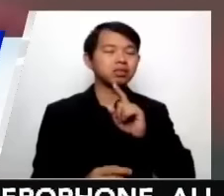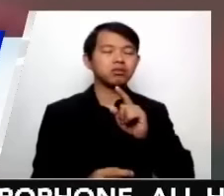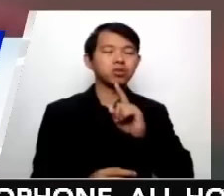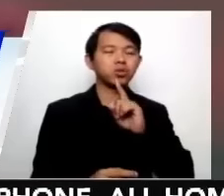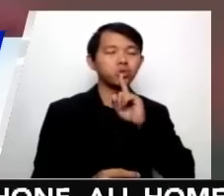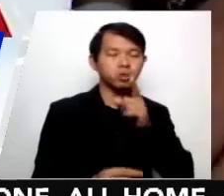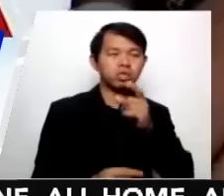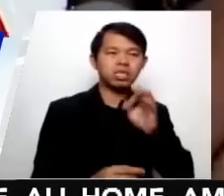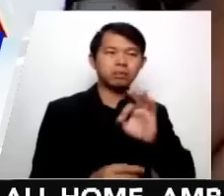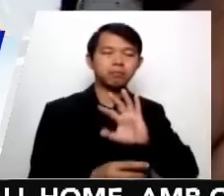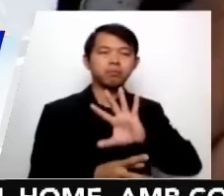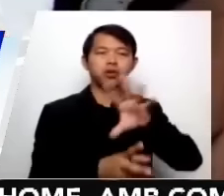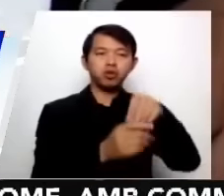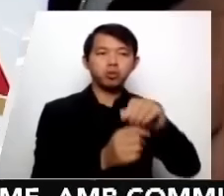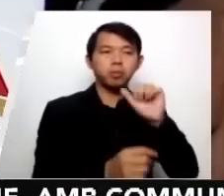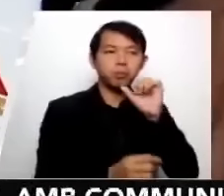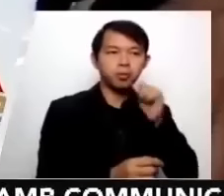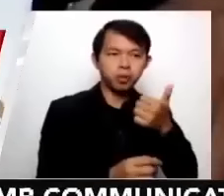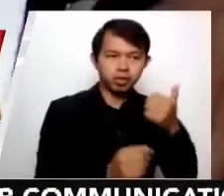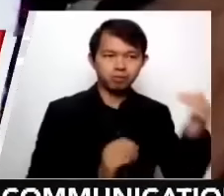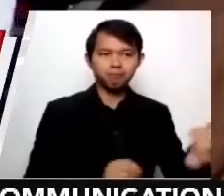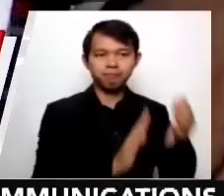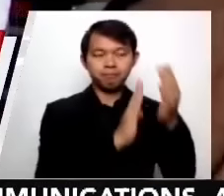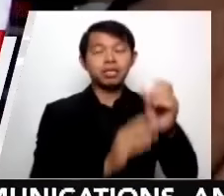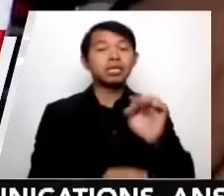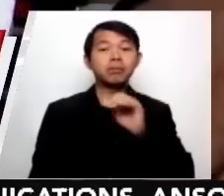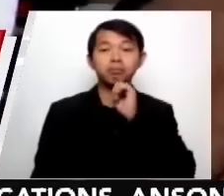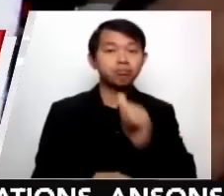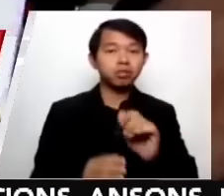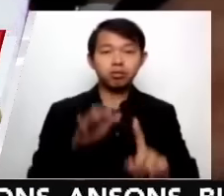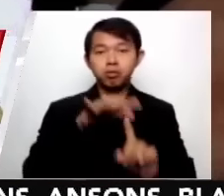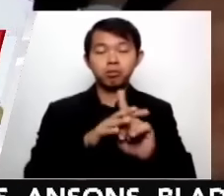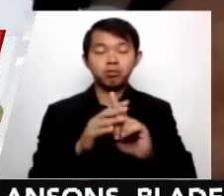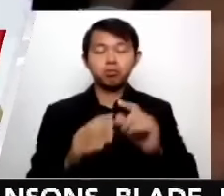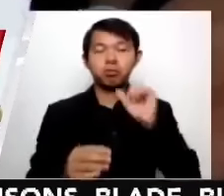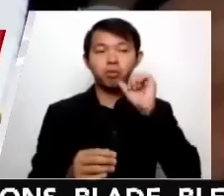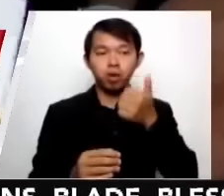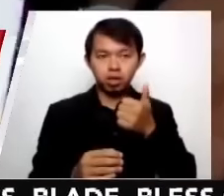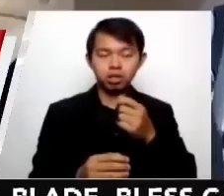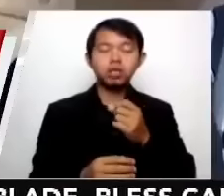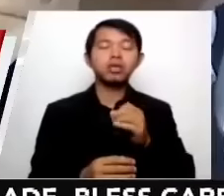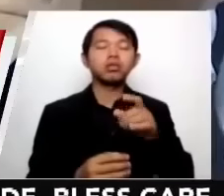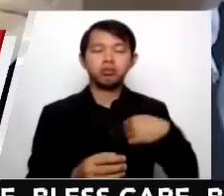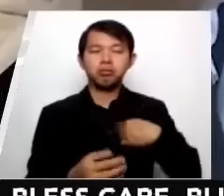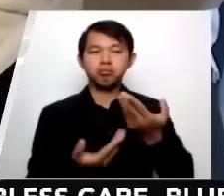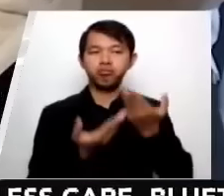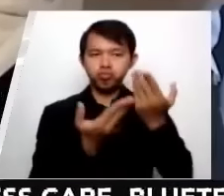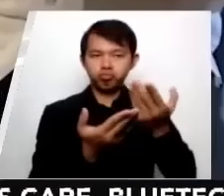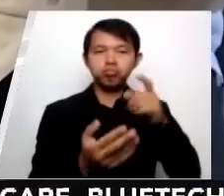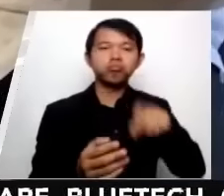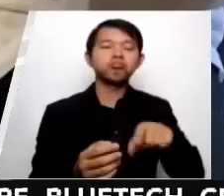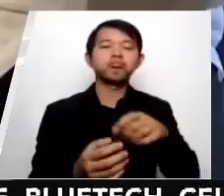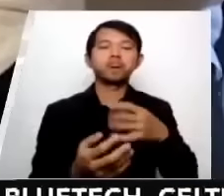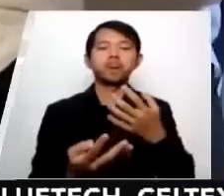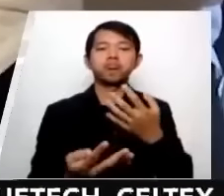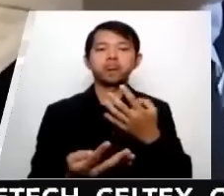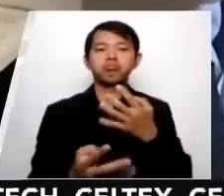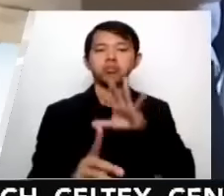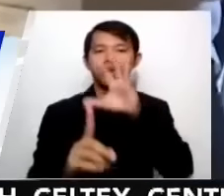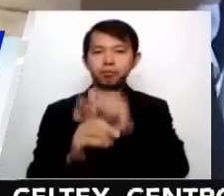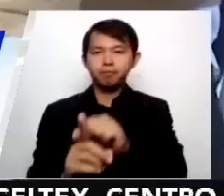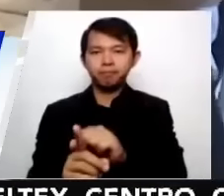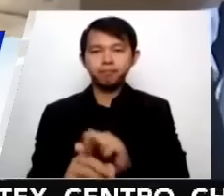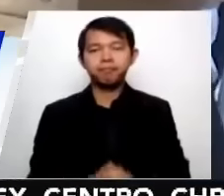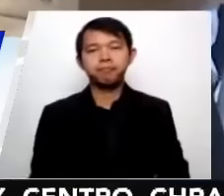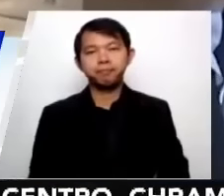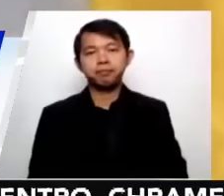Sakaling hindi, if he does not appear tomorrow, isa-cite ko sila in contempt at ipa-aresto. Pero hindi na lang Senado ang